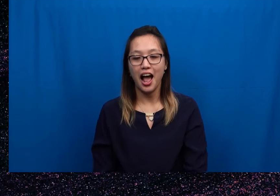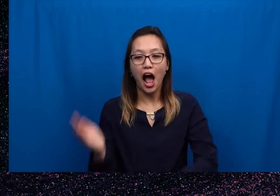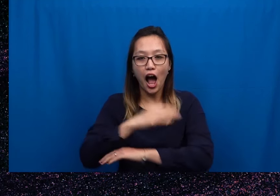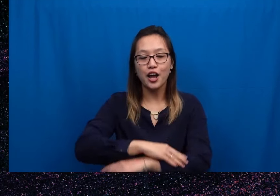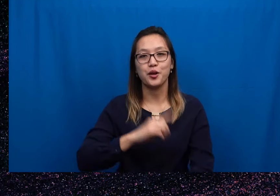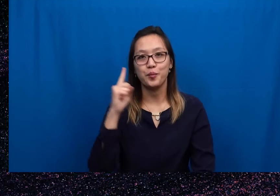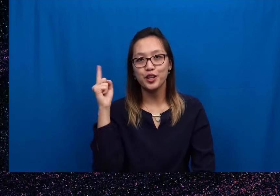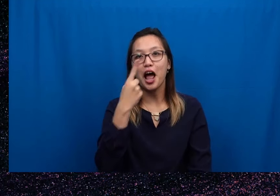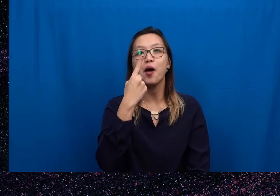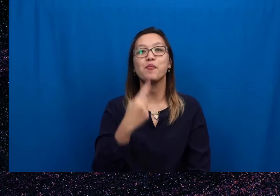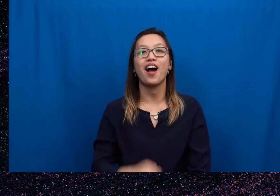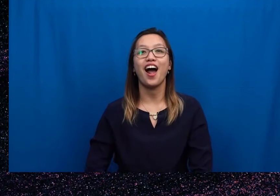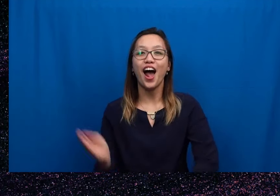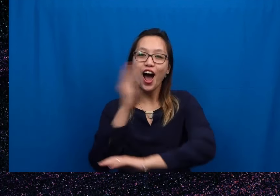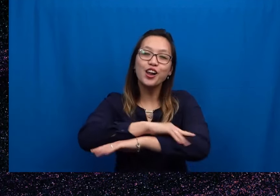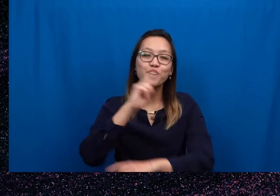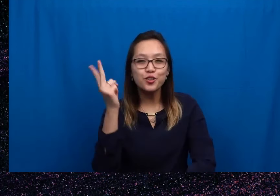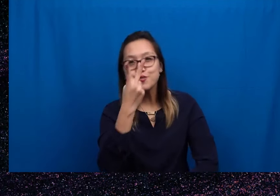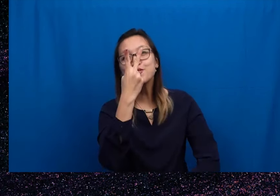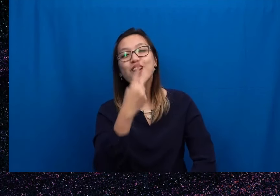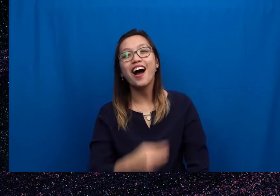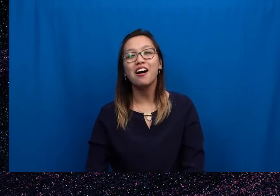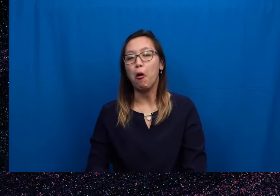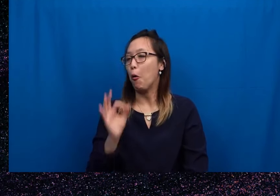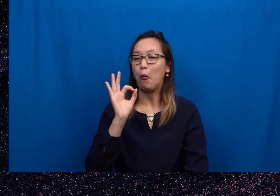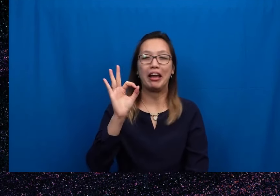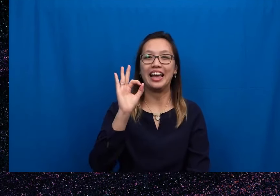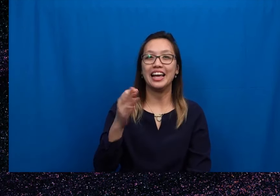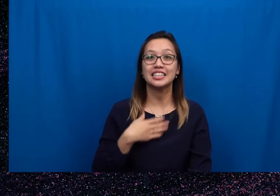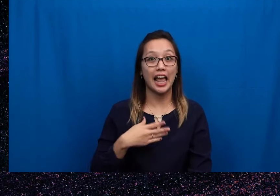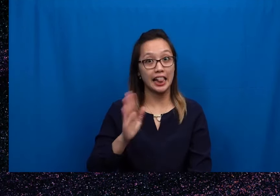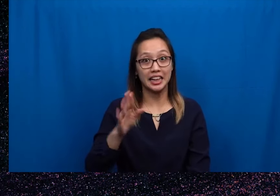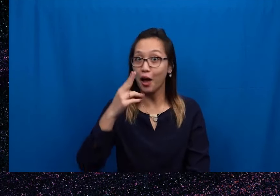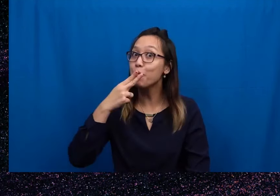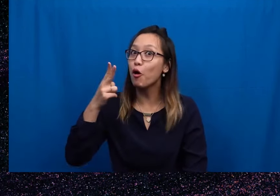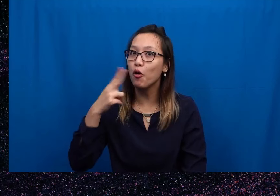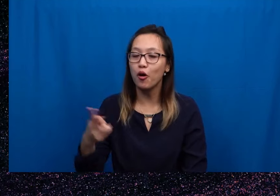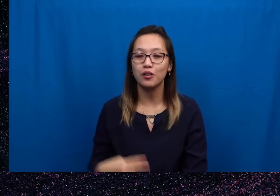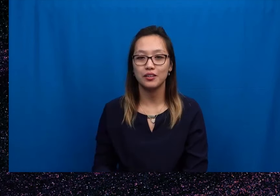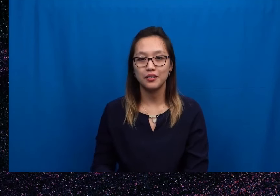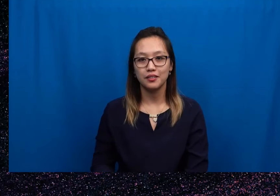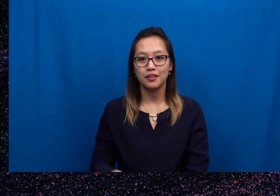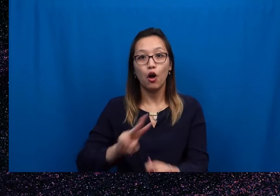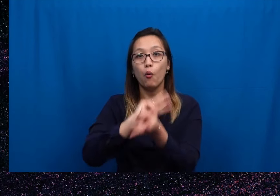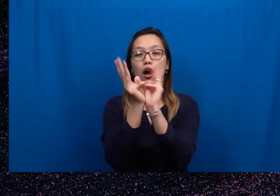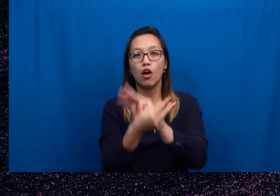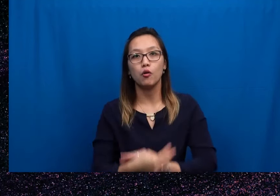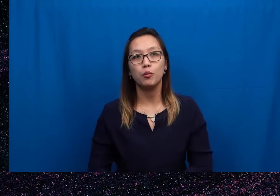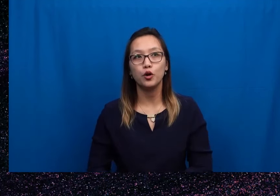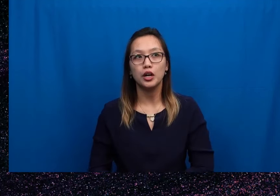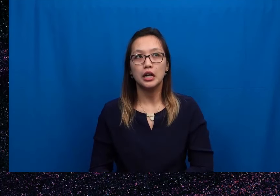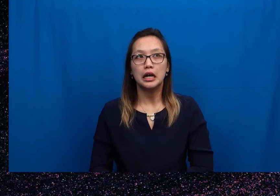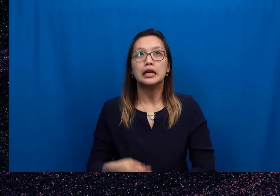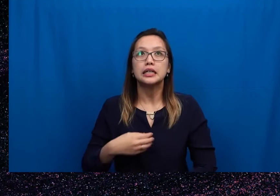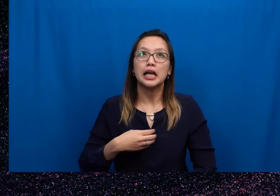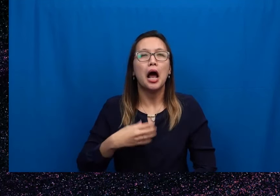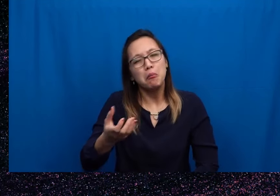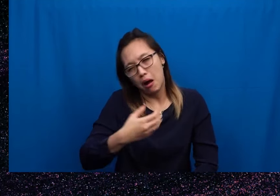kedua saya bisa tidak merokok. Walaupun hari kedua itu sudah menjadi pergumulan yang cukup berat. Nah, hari yang